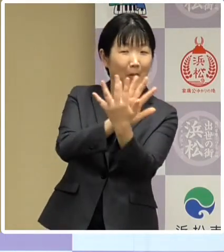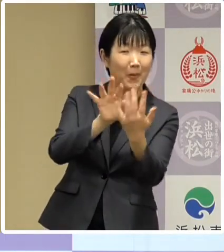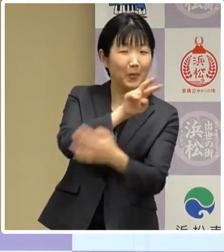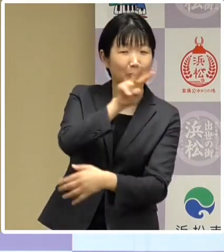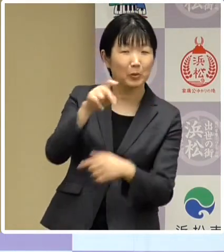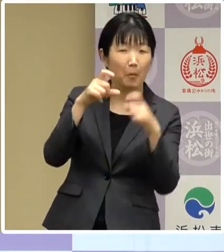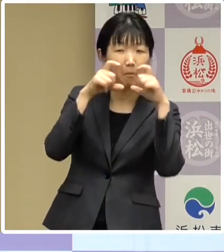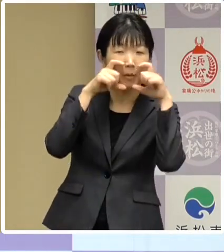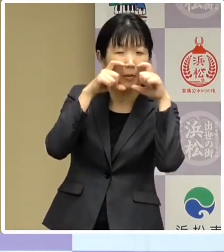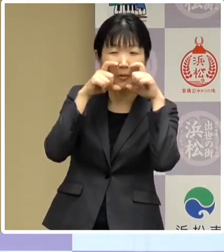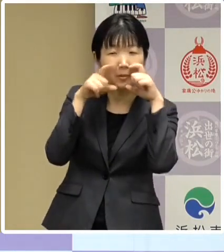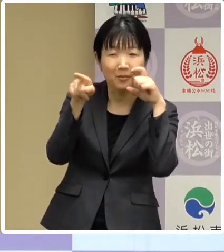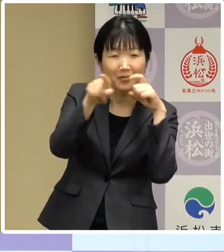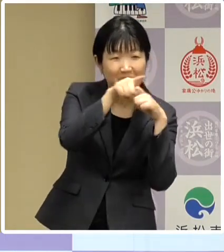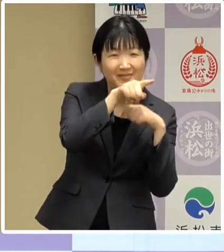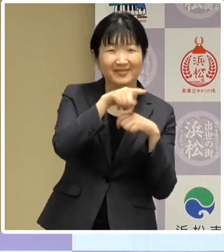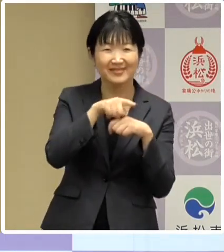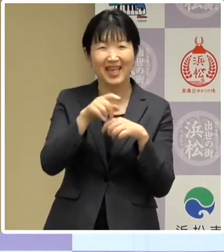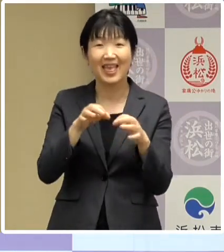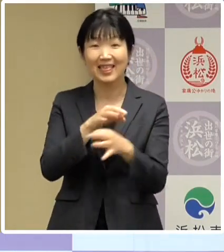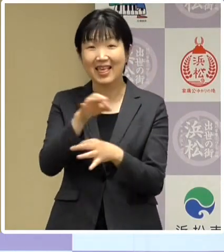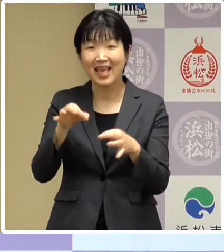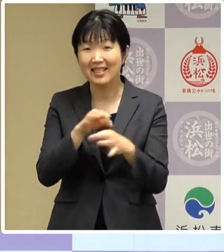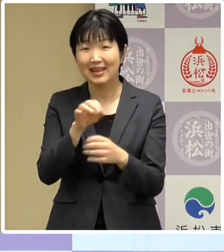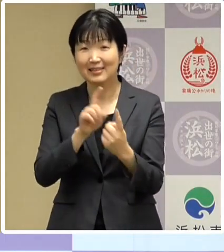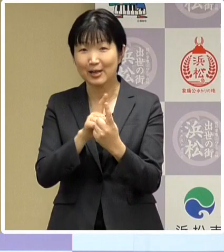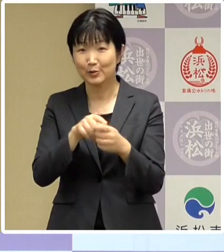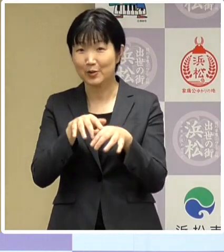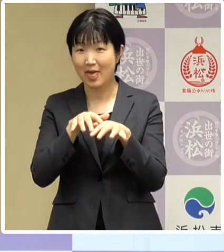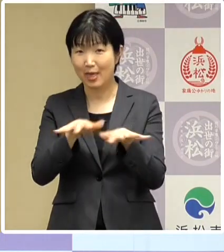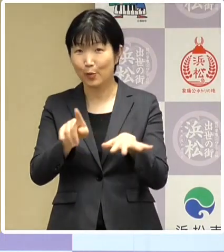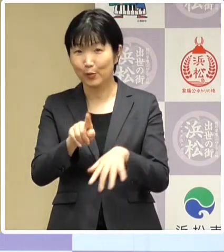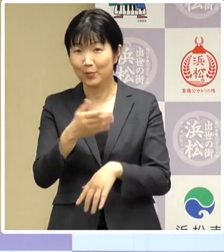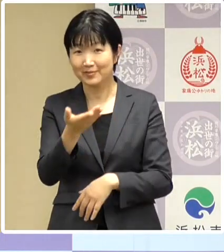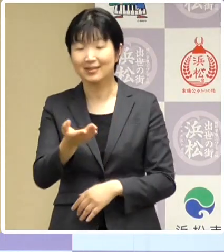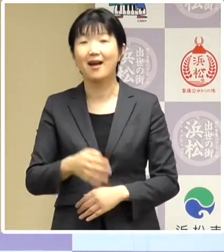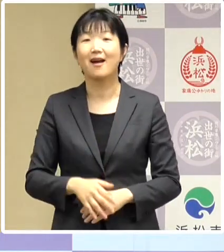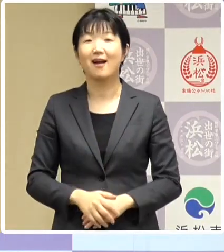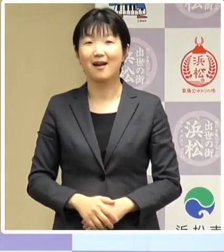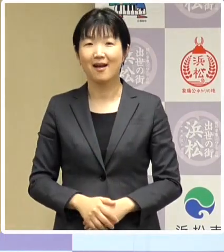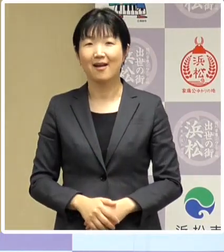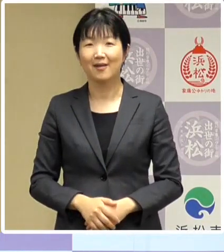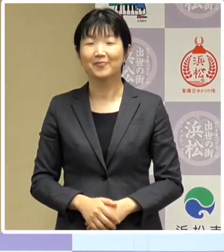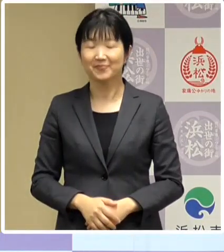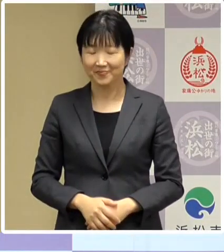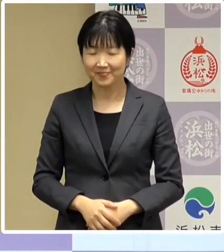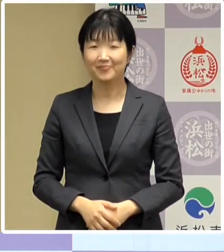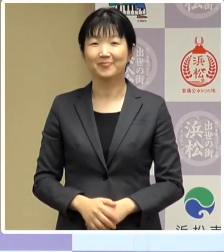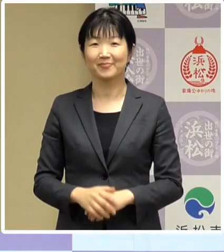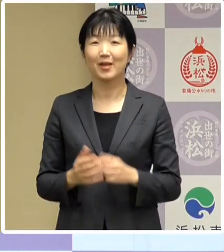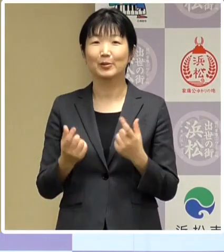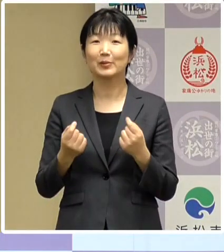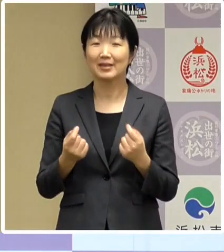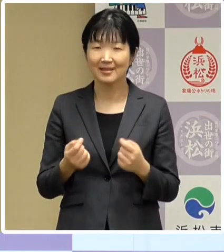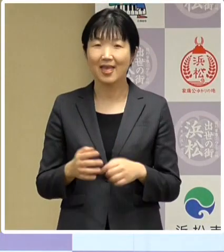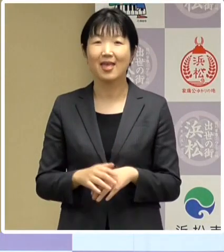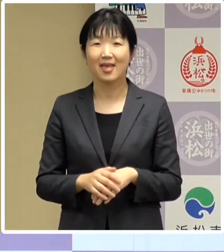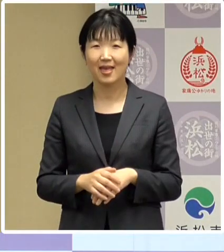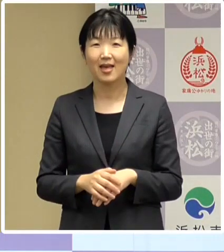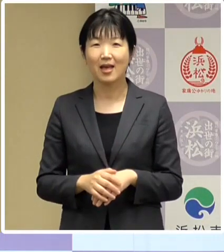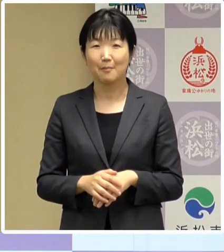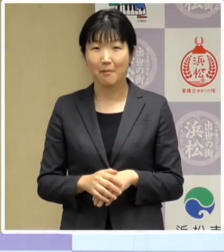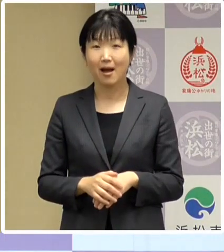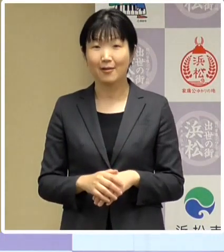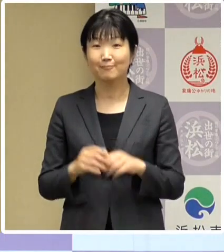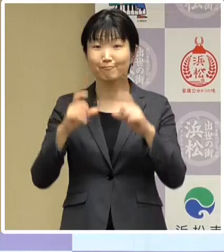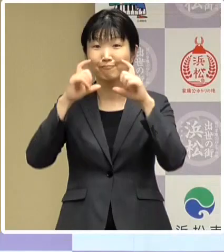ども、経済に対する影響をどのように考えているのか。 そうですね、まあまあ、だんだんいき